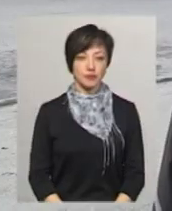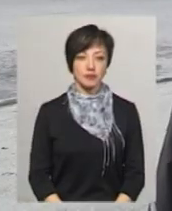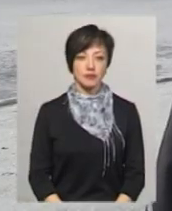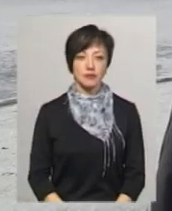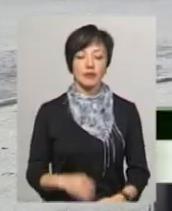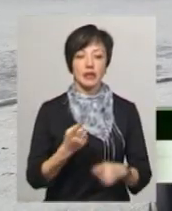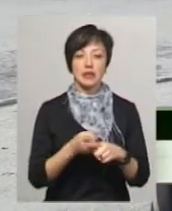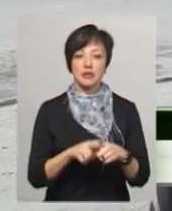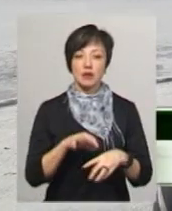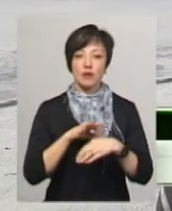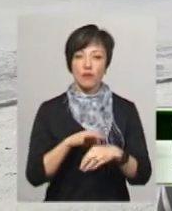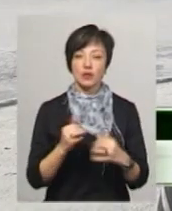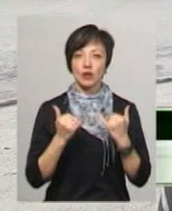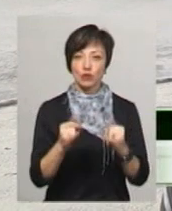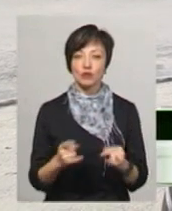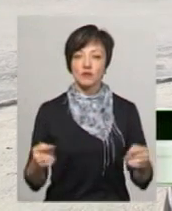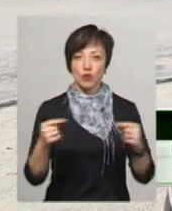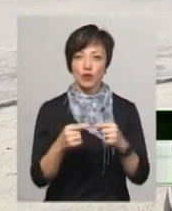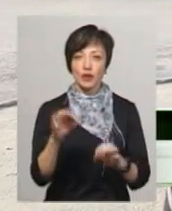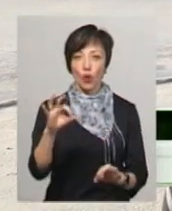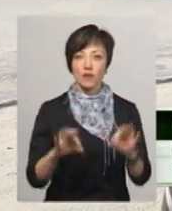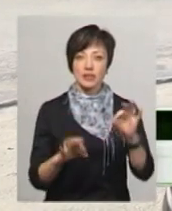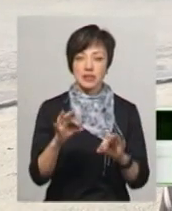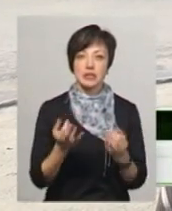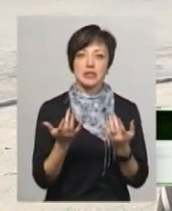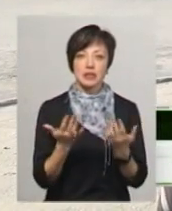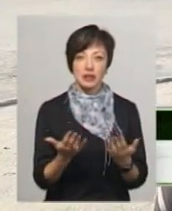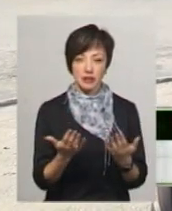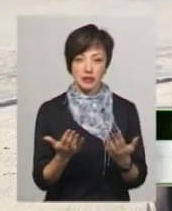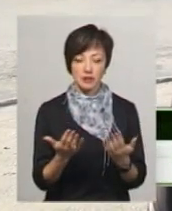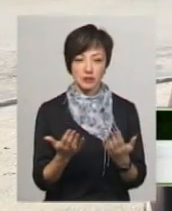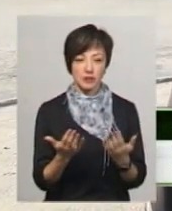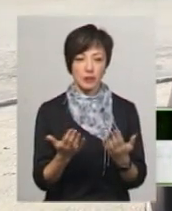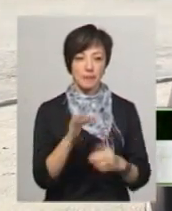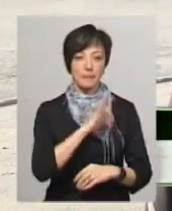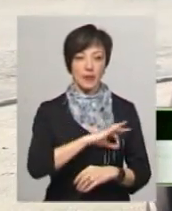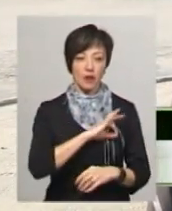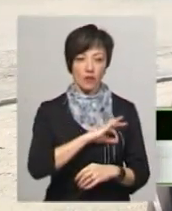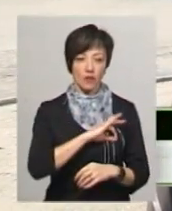Це проводиться для того, щоб встановити коефіцієнт, скільки пільгових